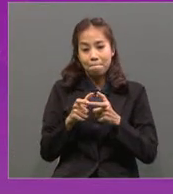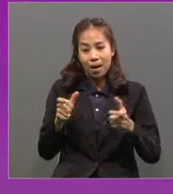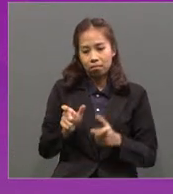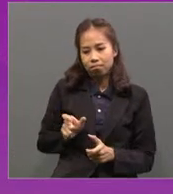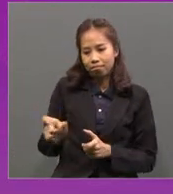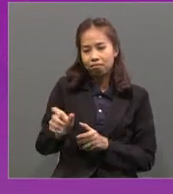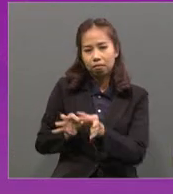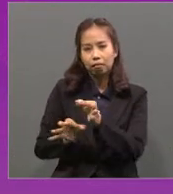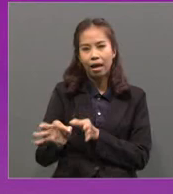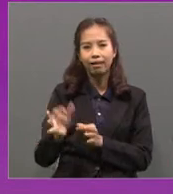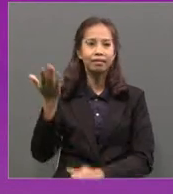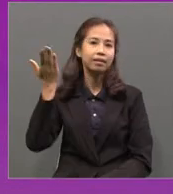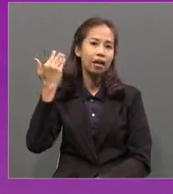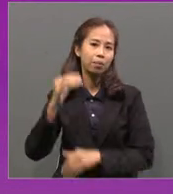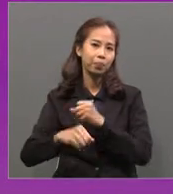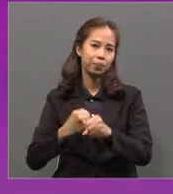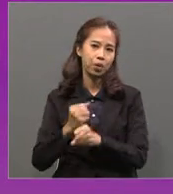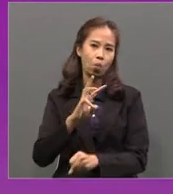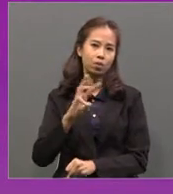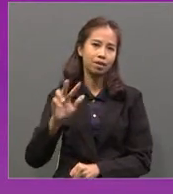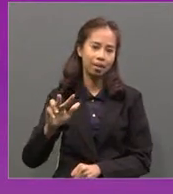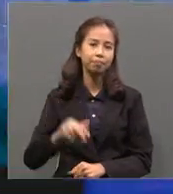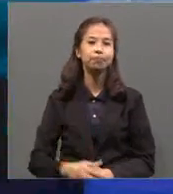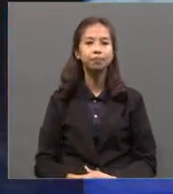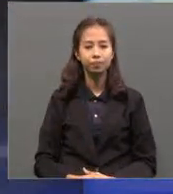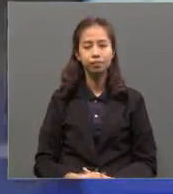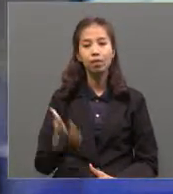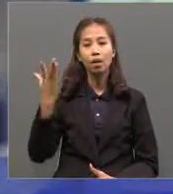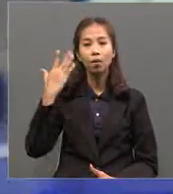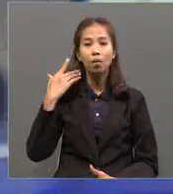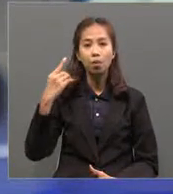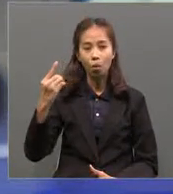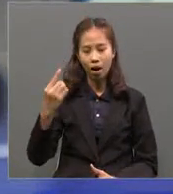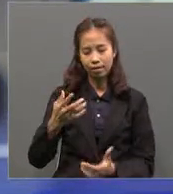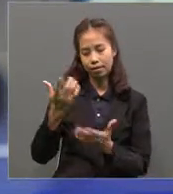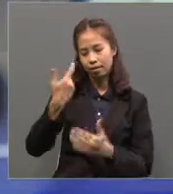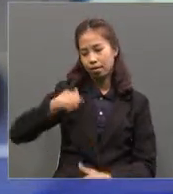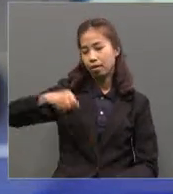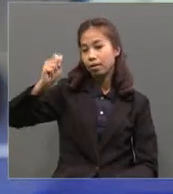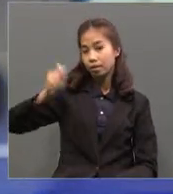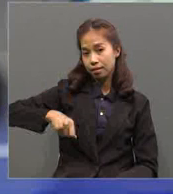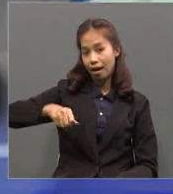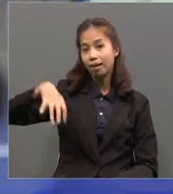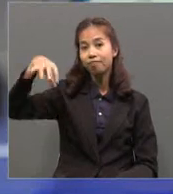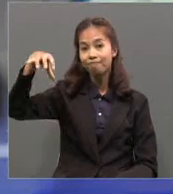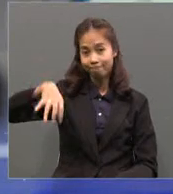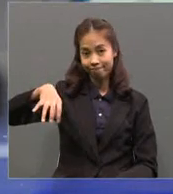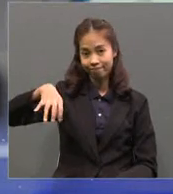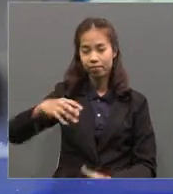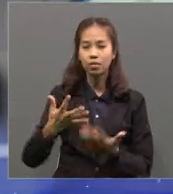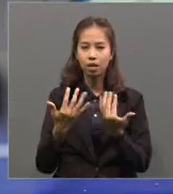กันเมื่อปี 2563ครับเมื่อวานนี้ศาลฎีกาแผนกคดีอาญาของผู้ดำรงตำแหน่งทางการเมือง